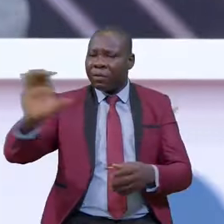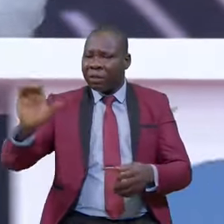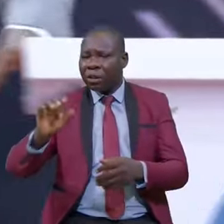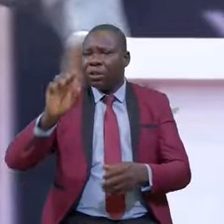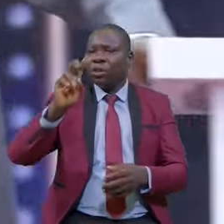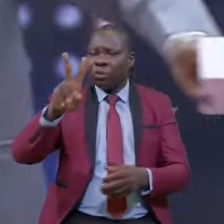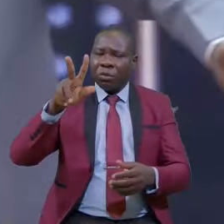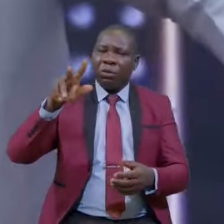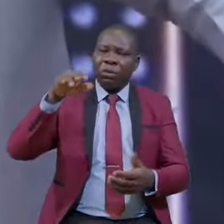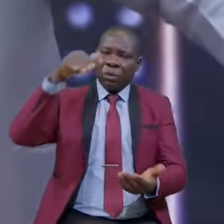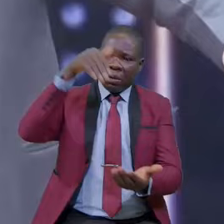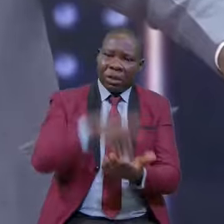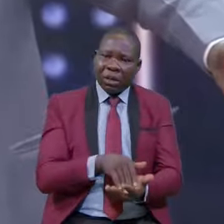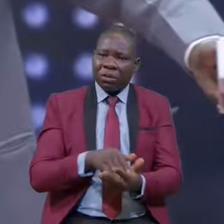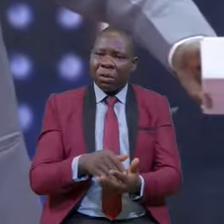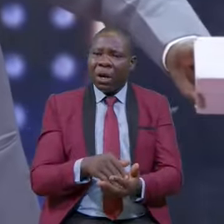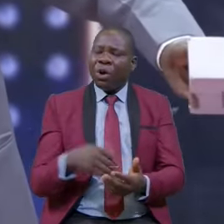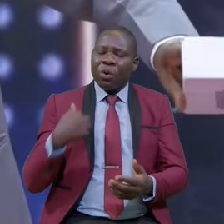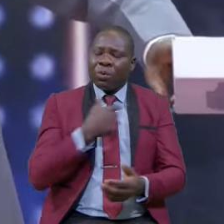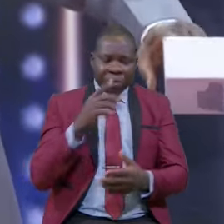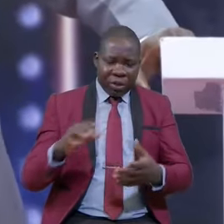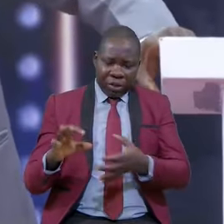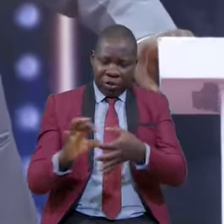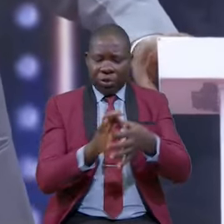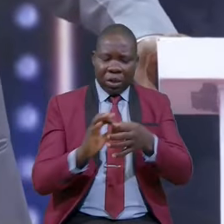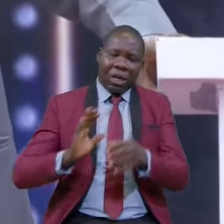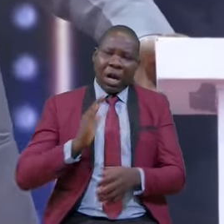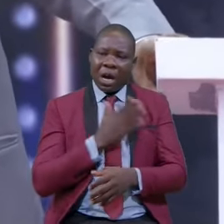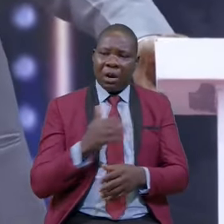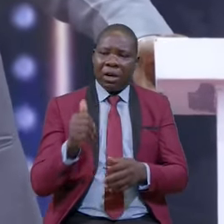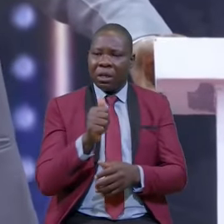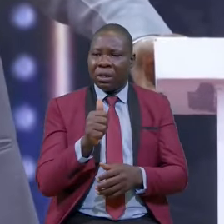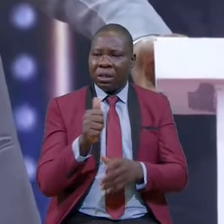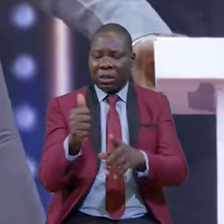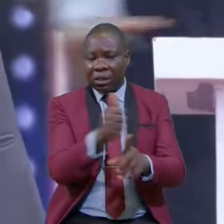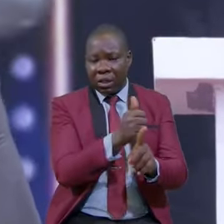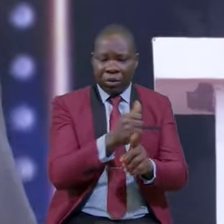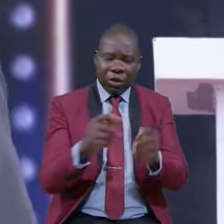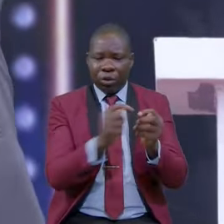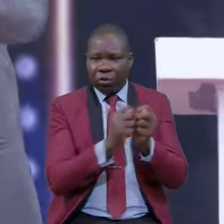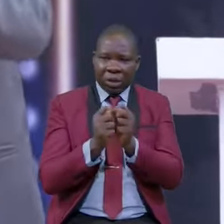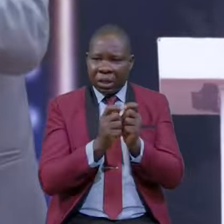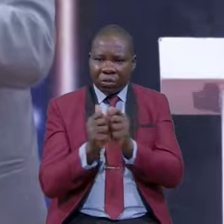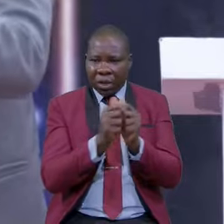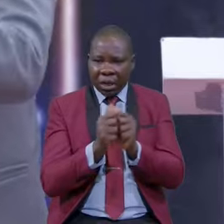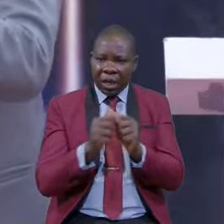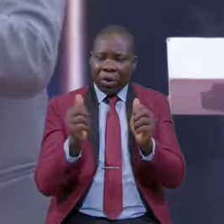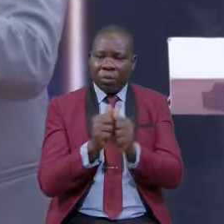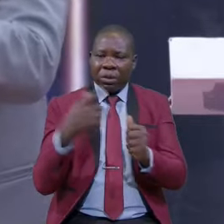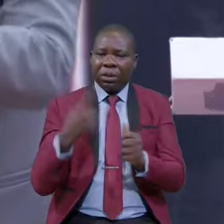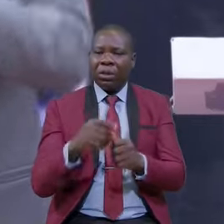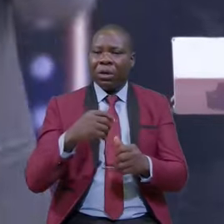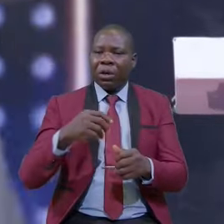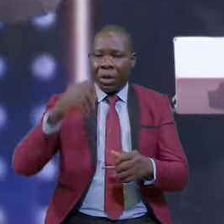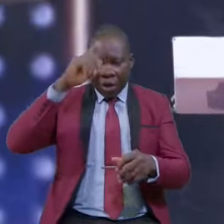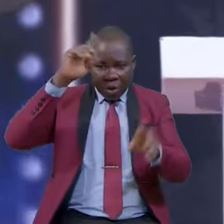dans l'alliance de la prédication de l'évangile. Et je reste ici avec vous. Et vous restez avec moi. Et je dis, va